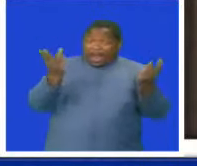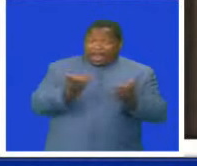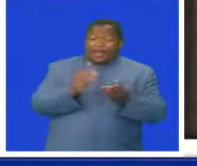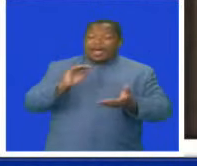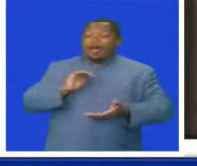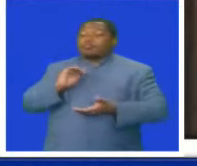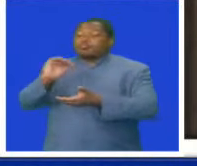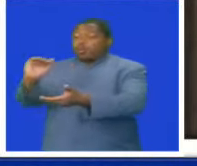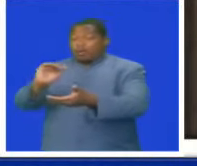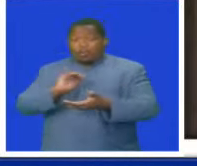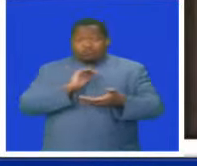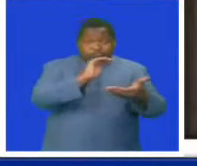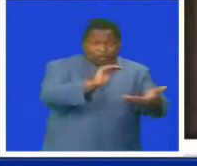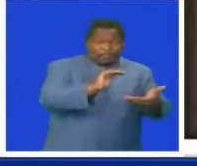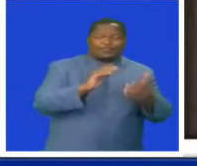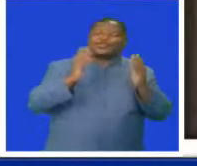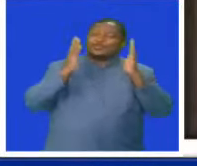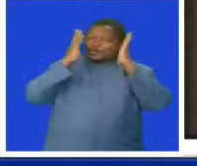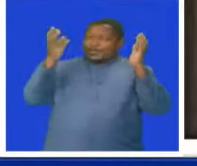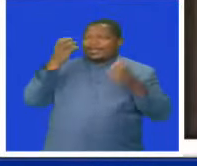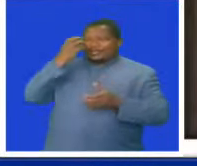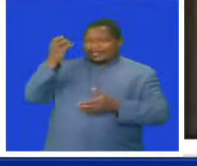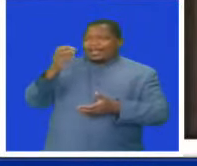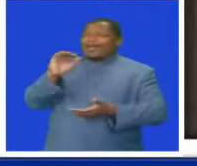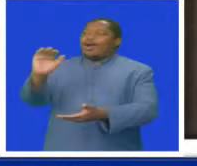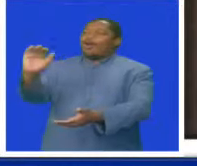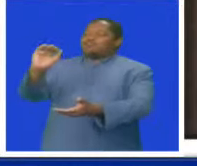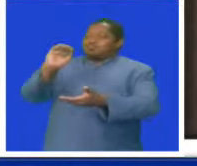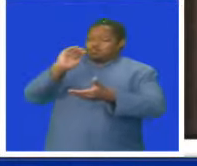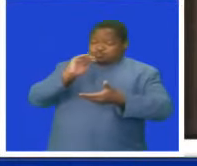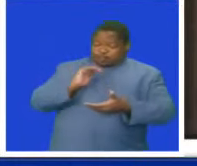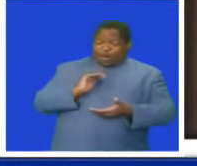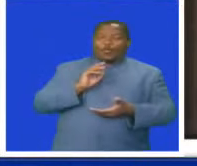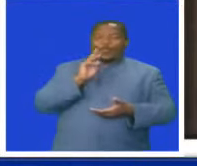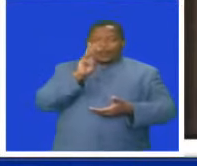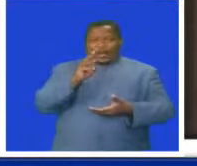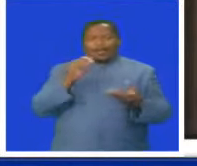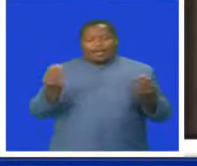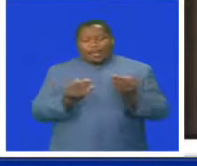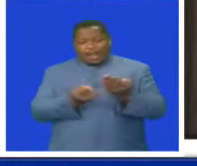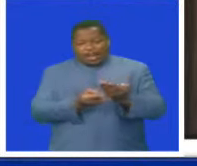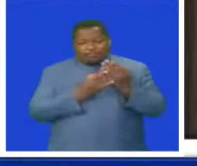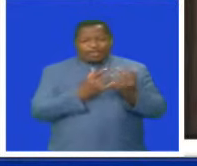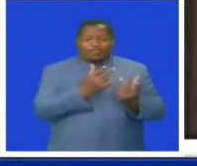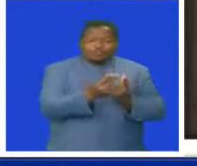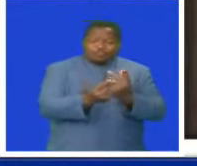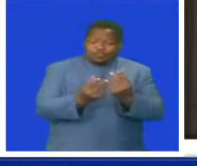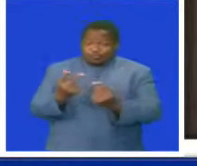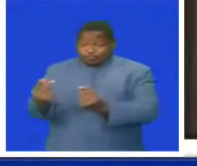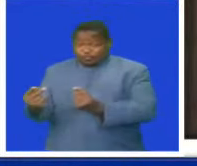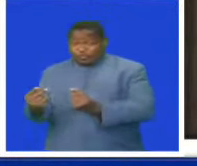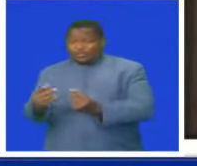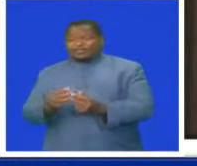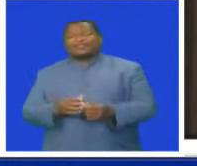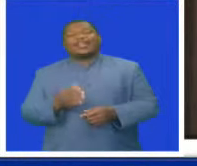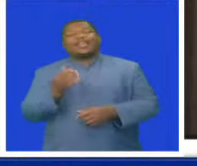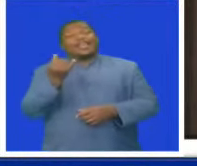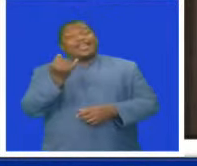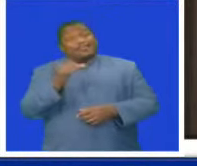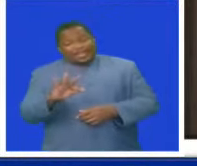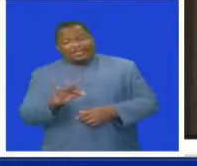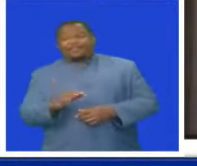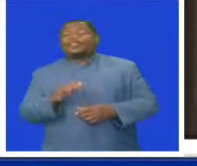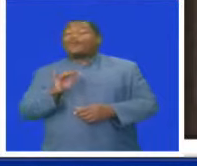seyi-available sitawukhona kungena kuyo siyisebentise nangabe ku-trial khona i-trial lesese-stagini